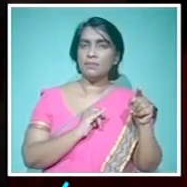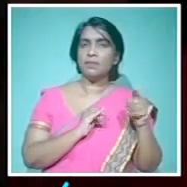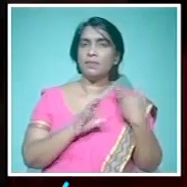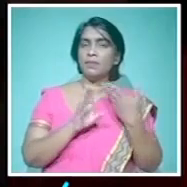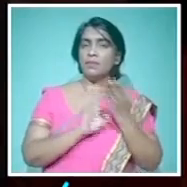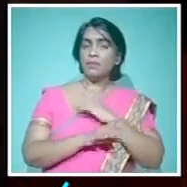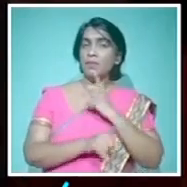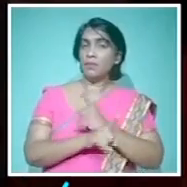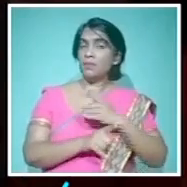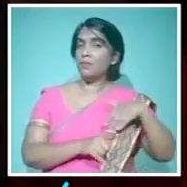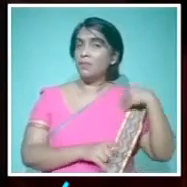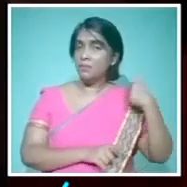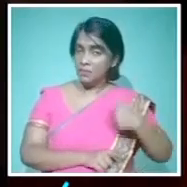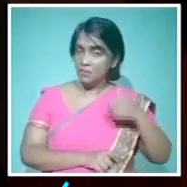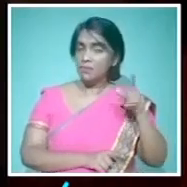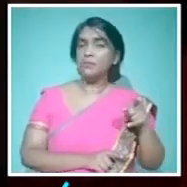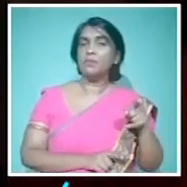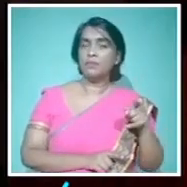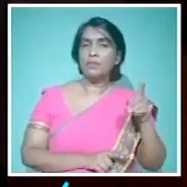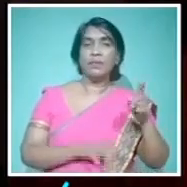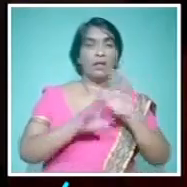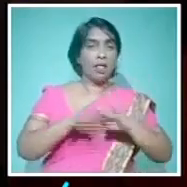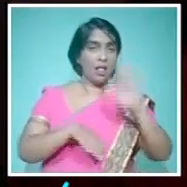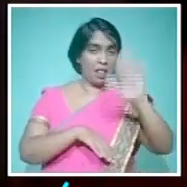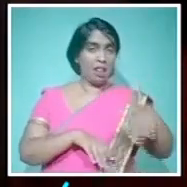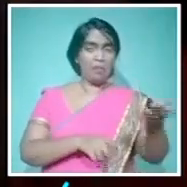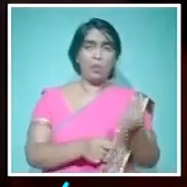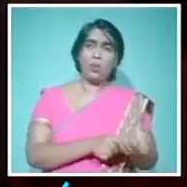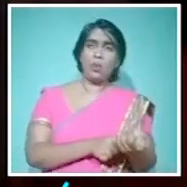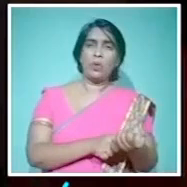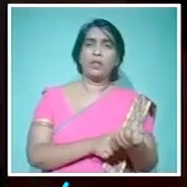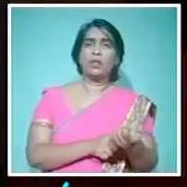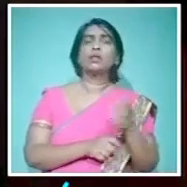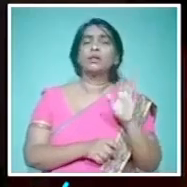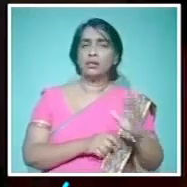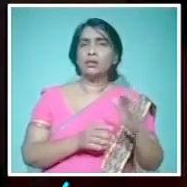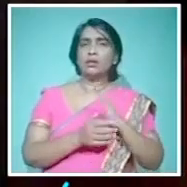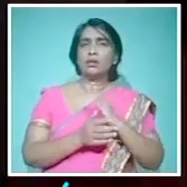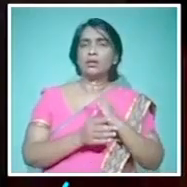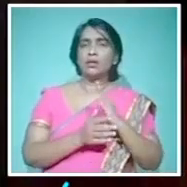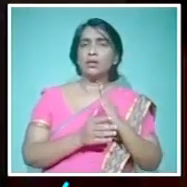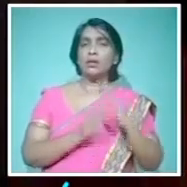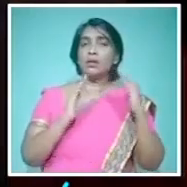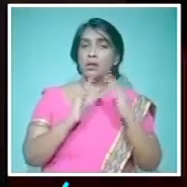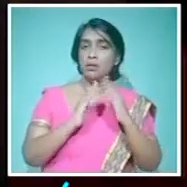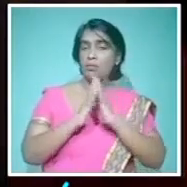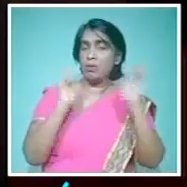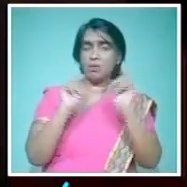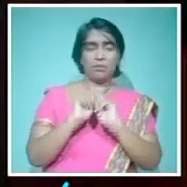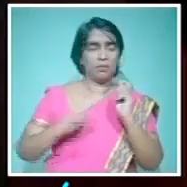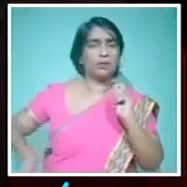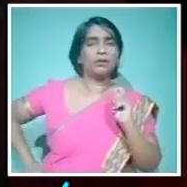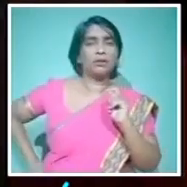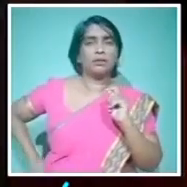හිටපු උපකුලපතිතුමාට සහ ඔහුගේ දරුවට පහර දීලා ශාලාවට විශාල නිවසට විශාල ලෙස